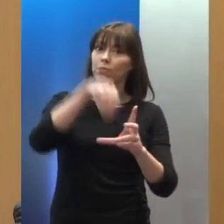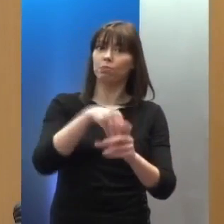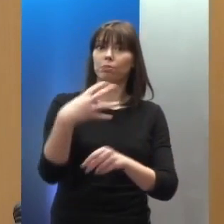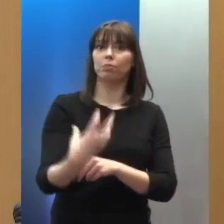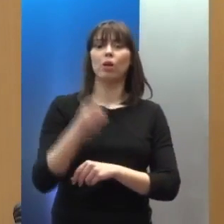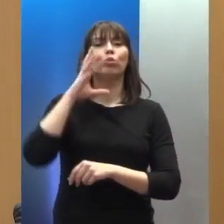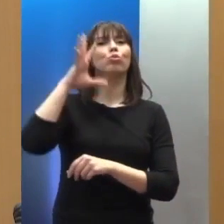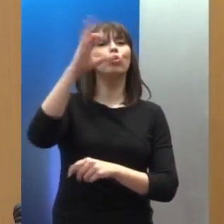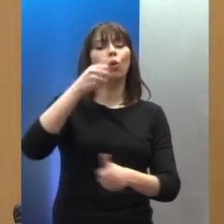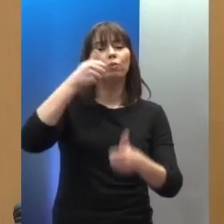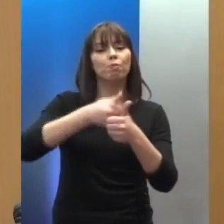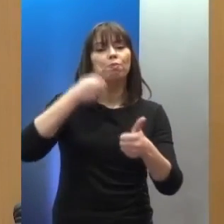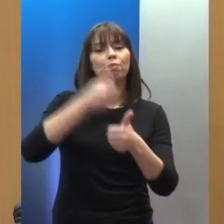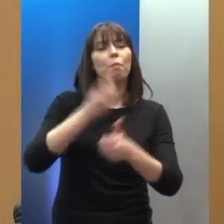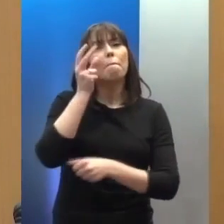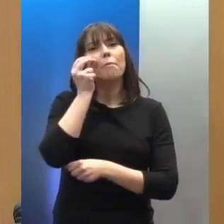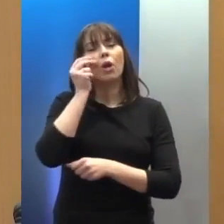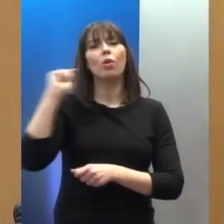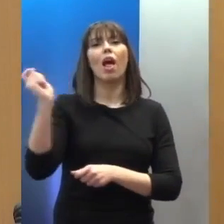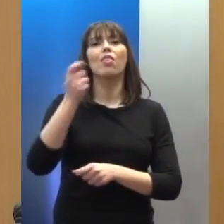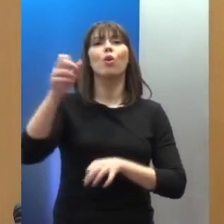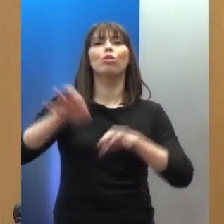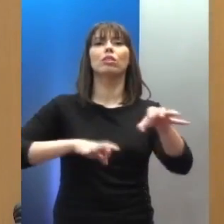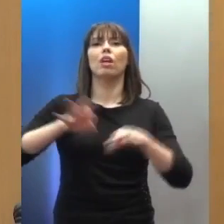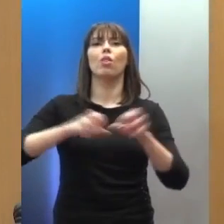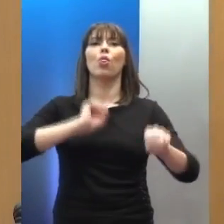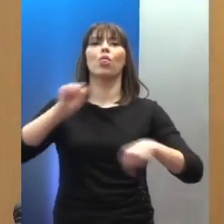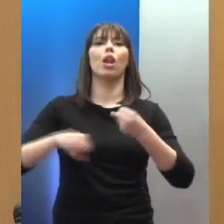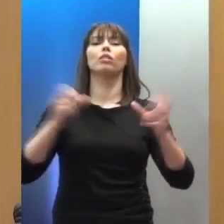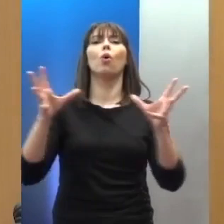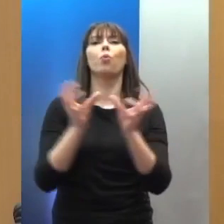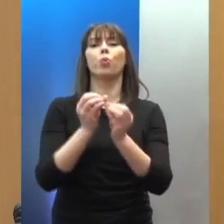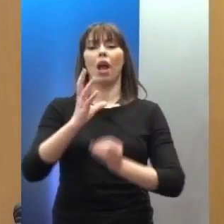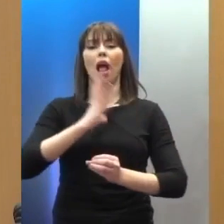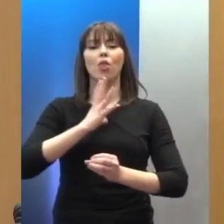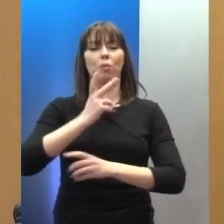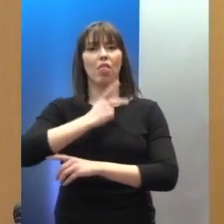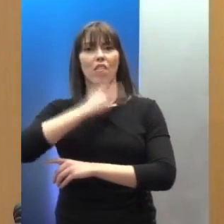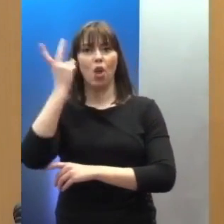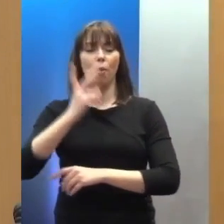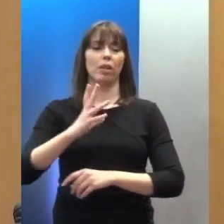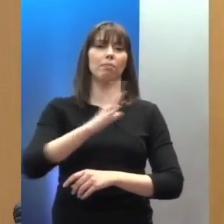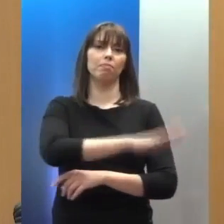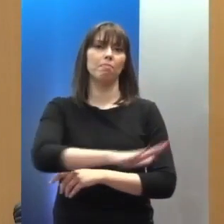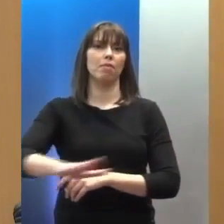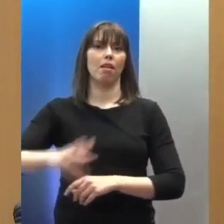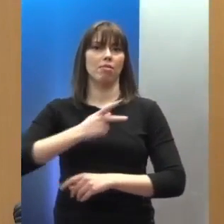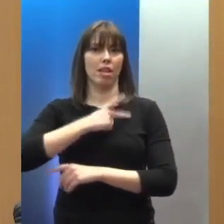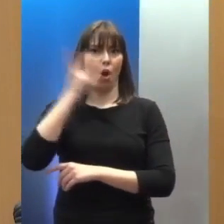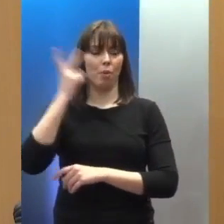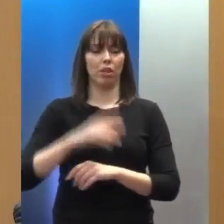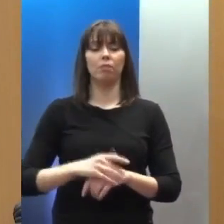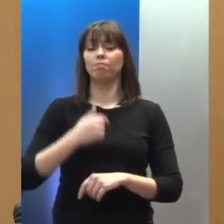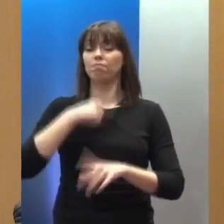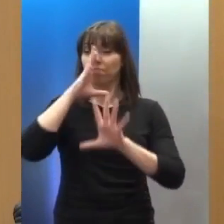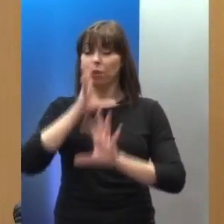παρακολούθησης του Εθνικού Σχεδίου Δράσης για τα Δικαιώματα του Ανθρώπου και για τα Δικαιώματα του Παιδιού, λαμβάνοντας σοβαρά υπόψη στο